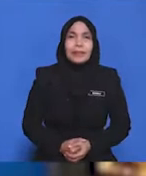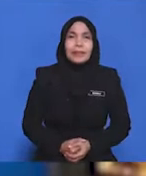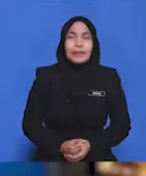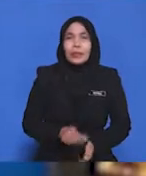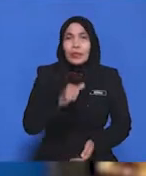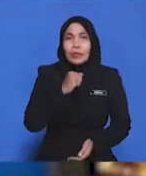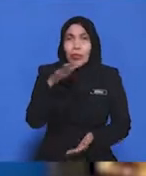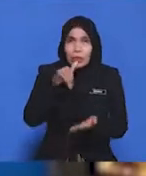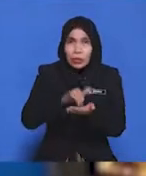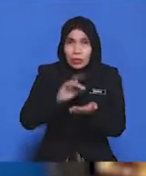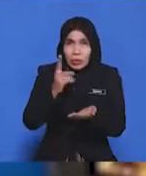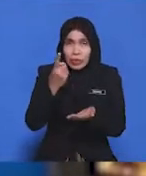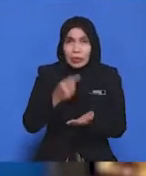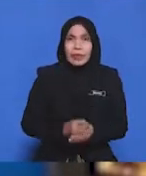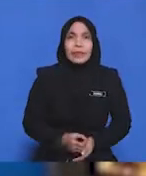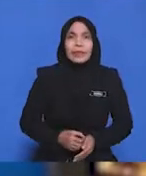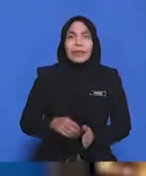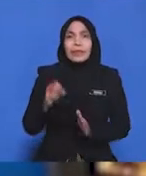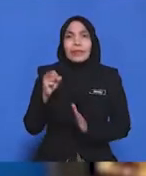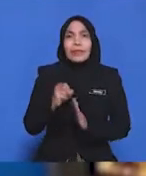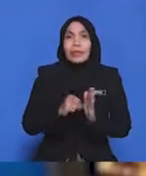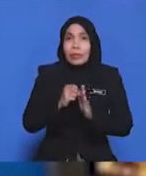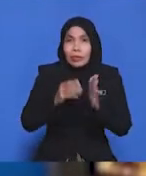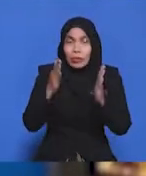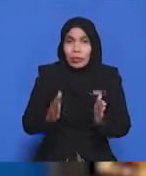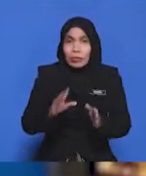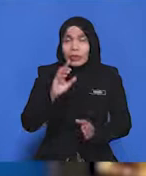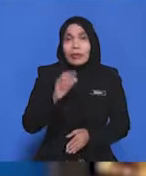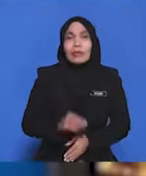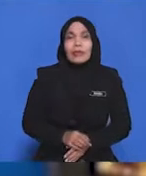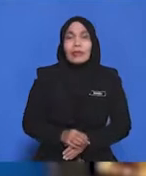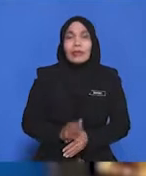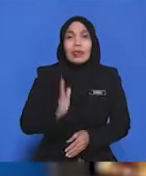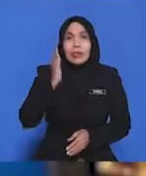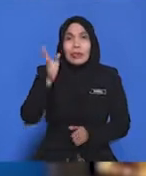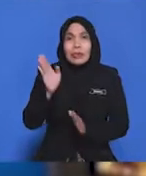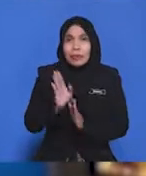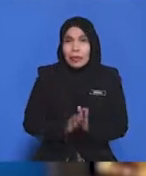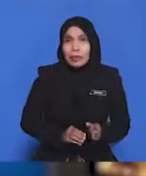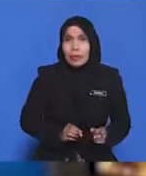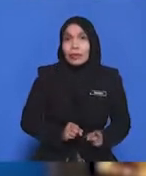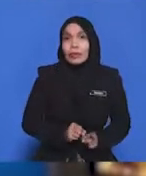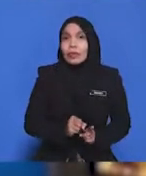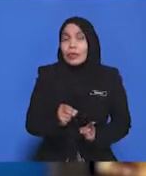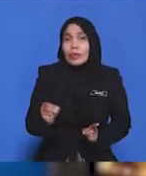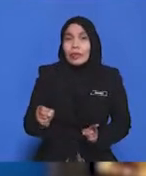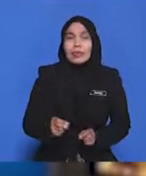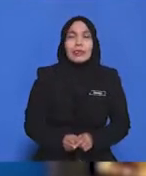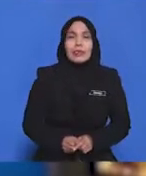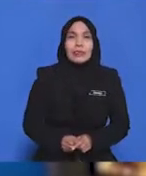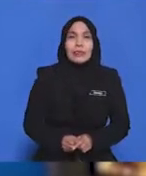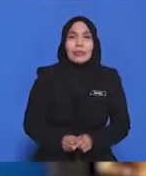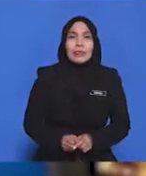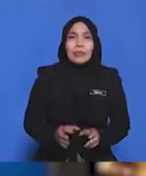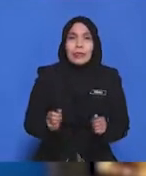Bukan itu sahaja, seseorang juga akan bersosialisasi ke dalam sukan dengan menjadi